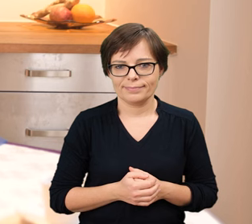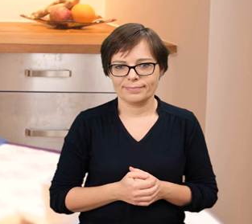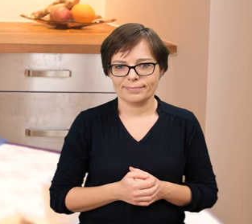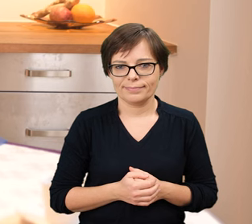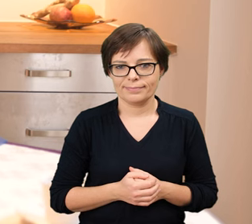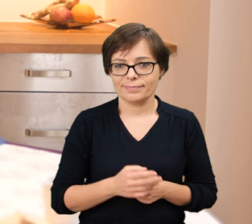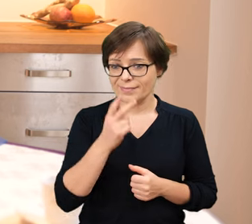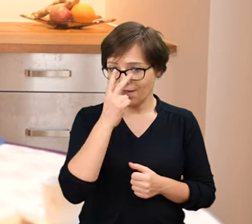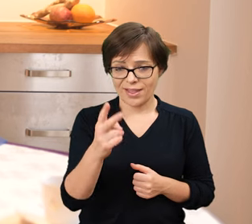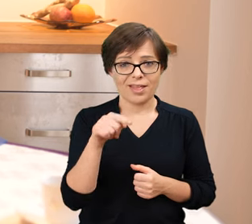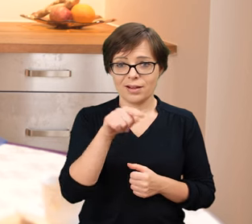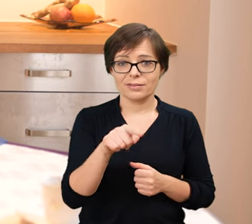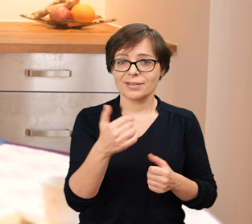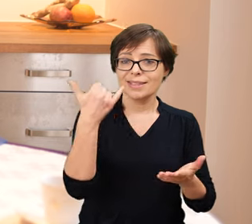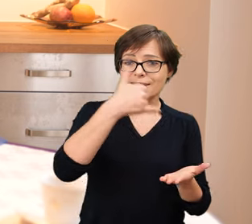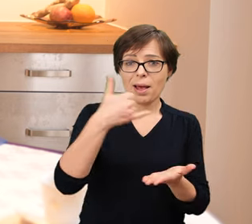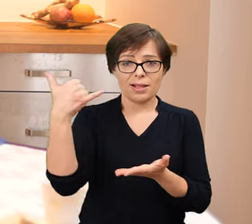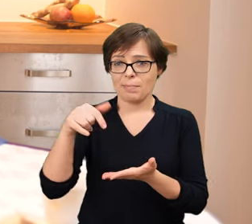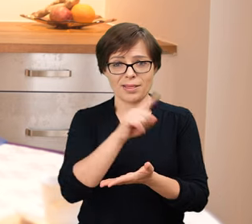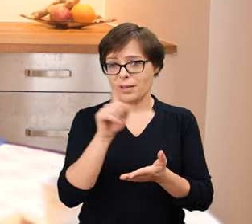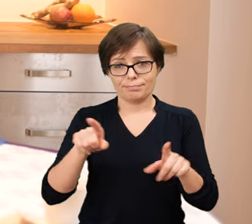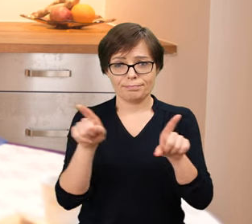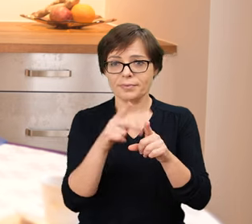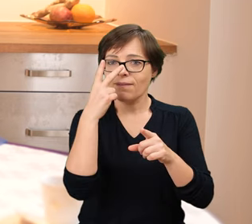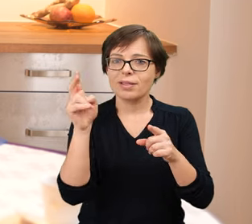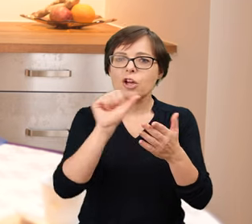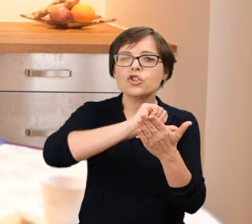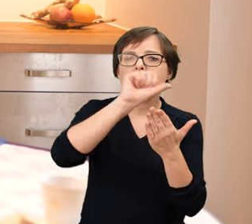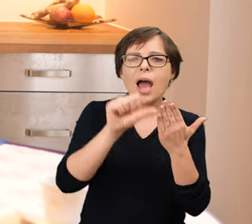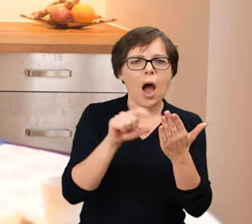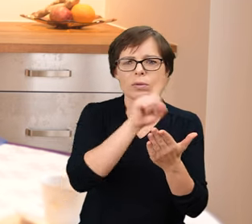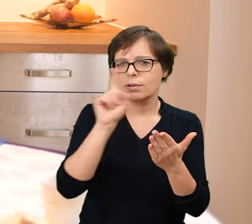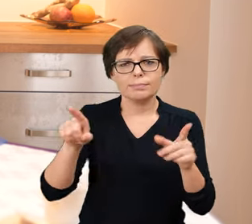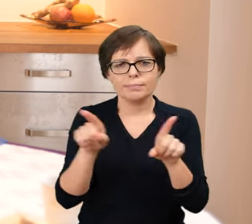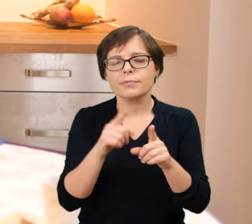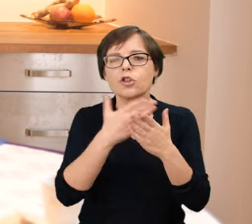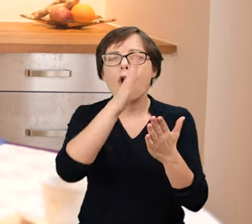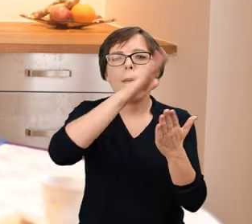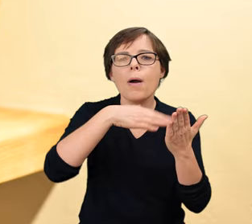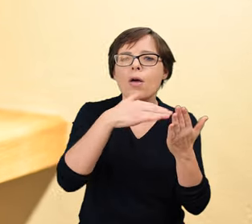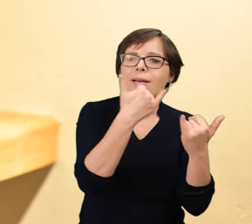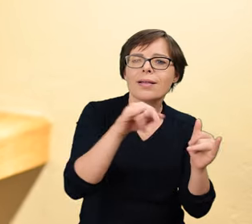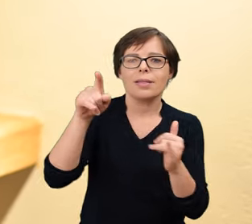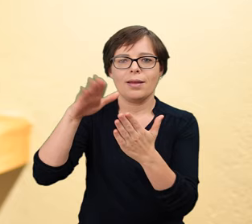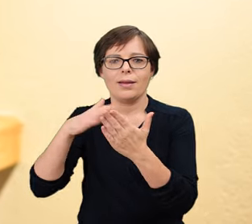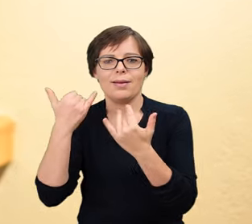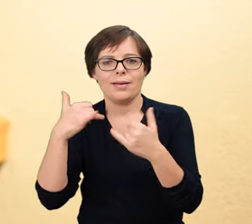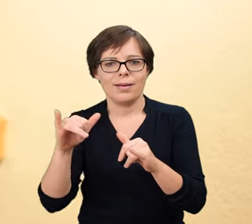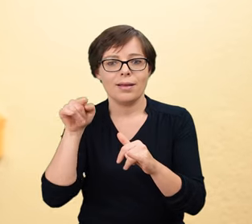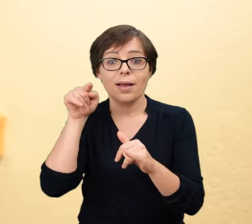To są, jak widać, te same dzbanki, to znaczy ten sam kształt, ta sama forma, ale mają różne malatury. Ta malatura jest